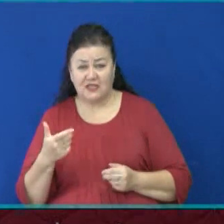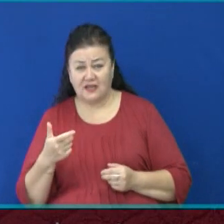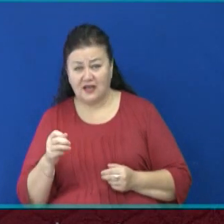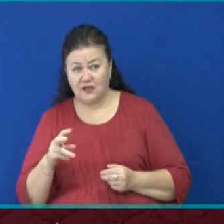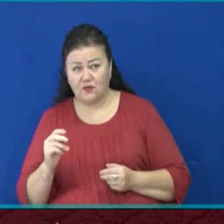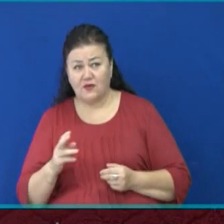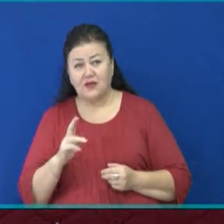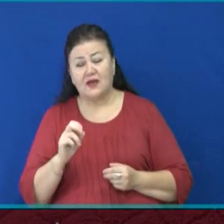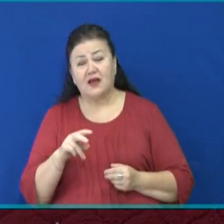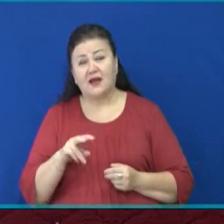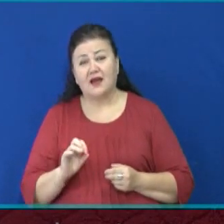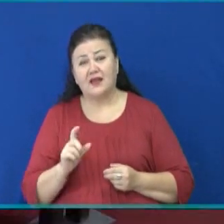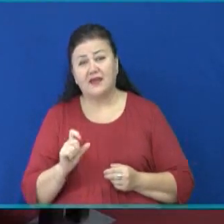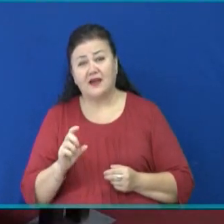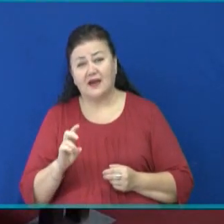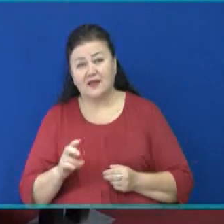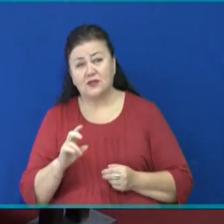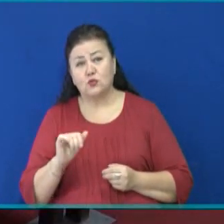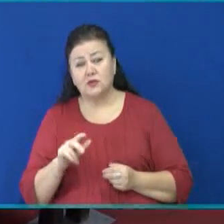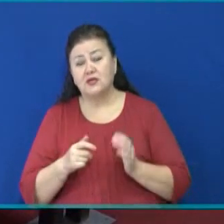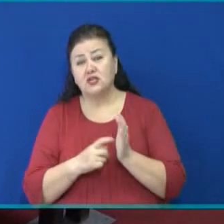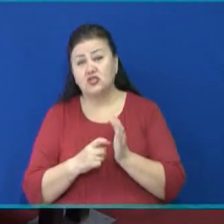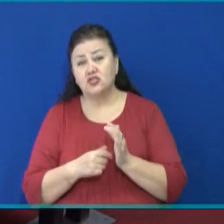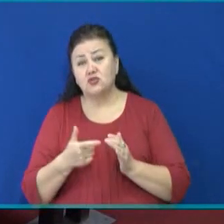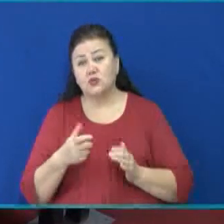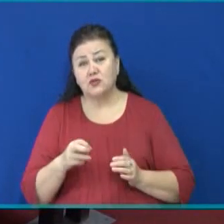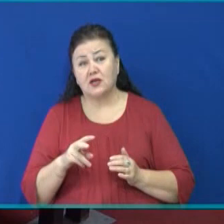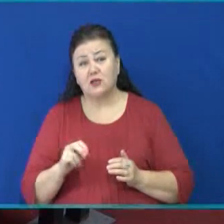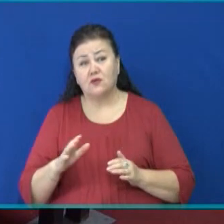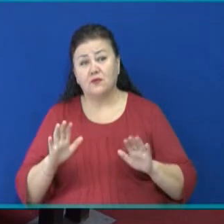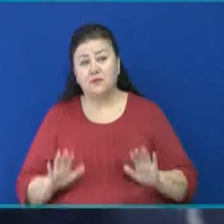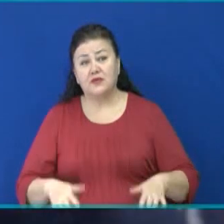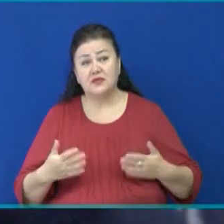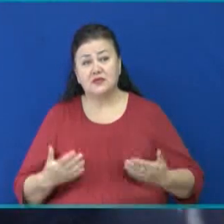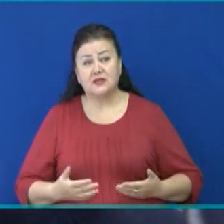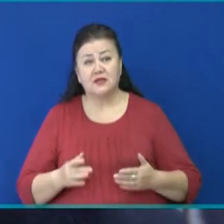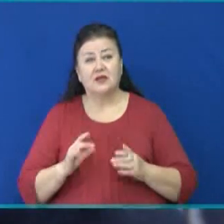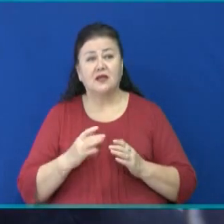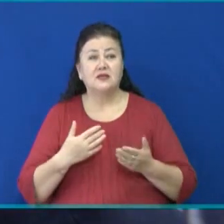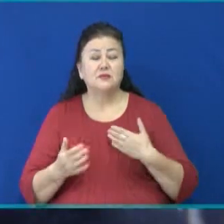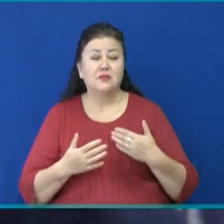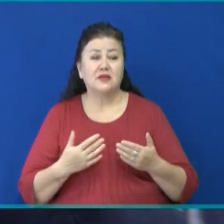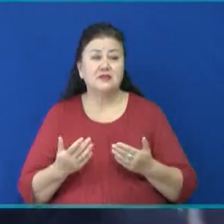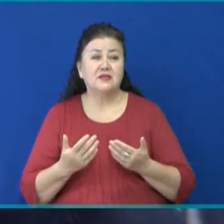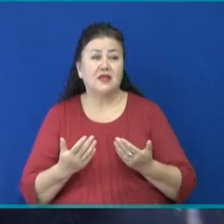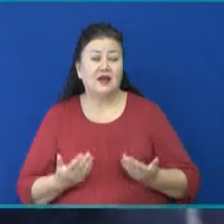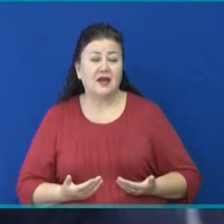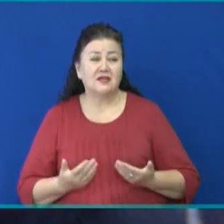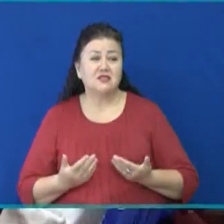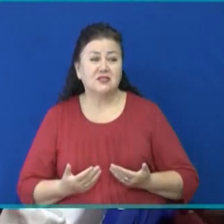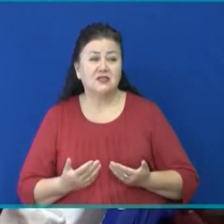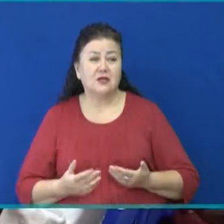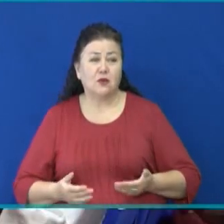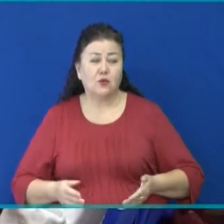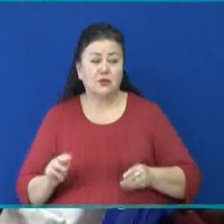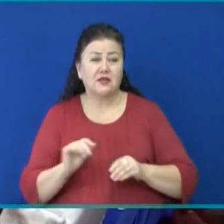хозяйство Калиханула 600 голов. Местные жители задали ряд вопросов, касающихся развития района, в том числе были и проблемы дорог.